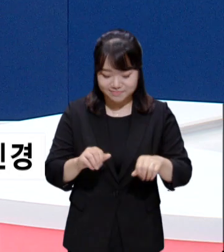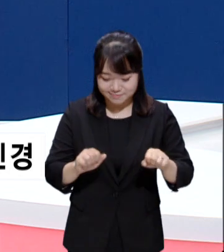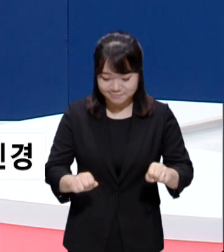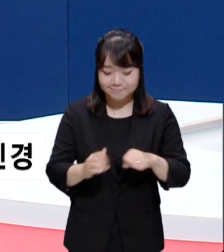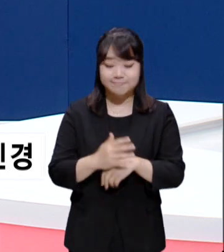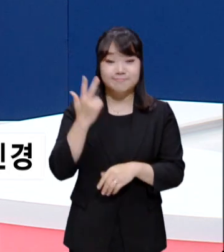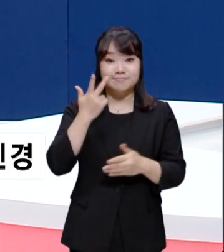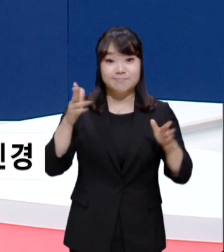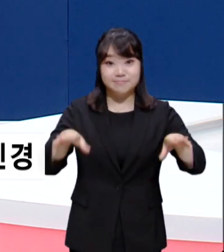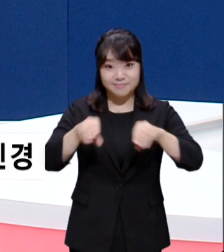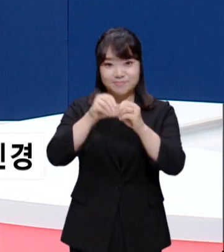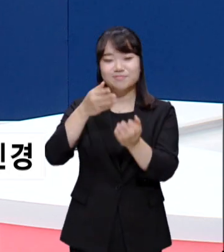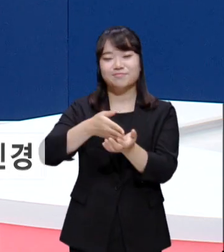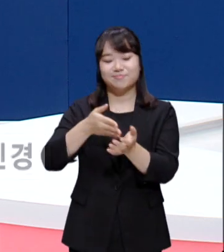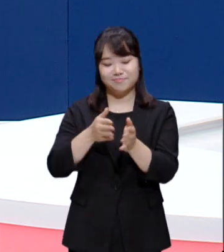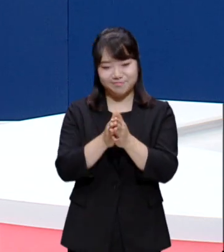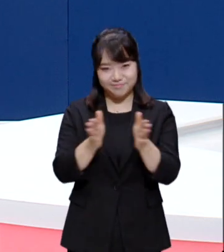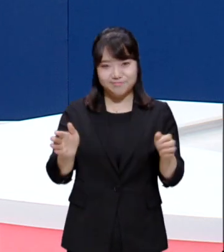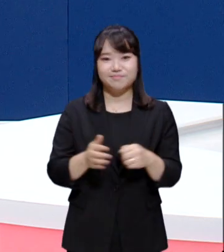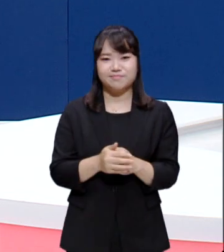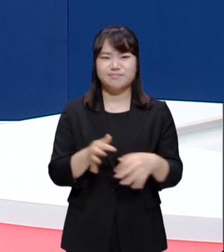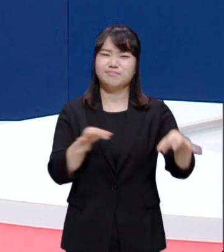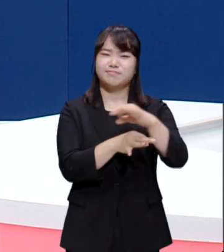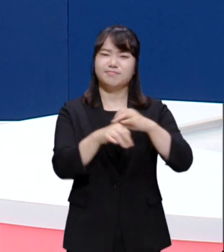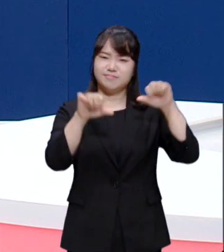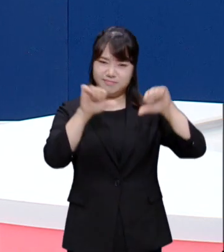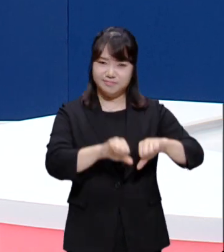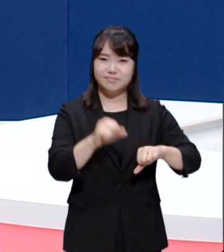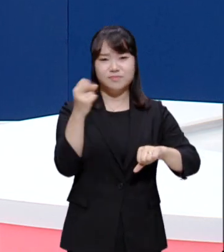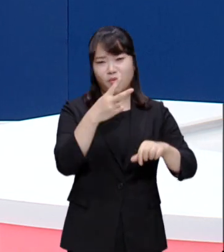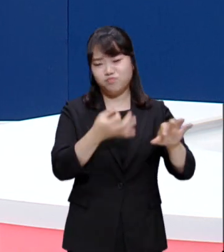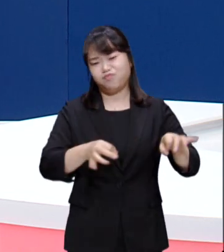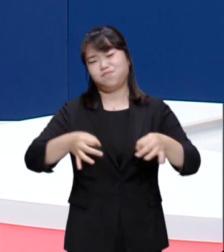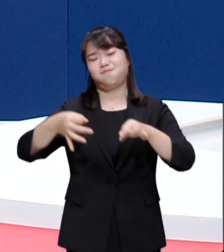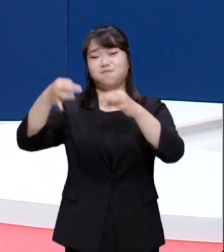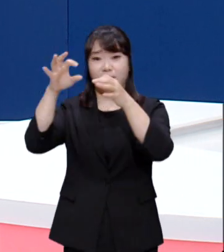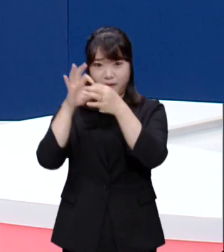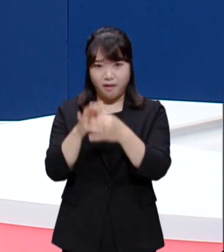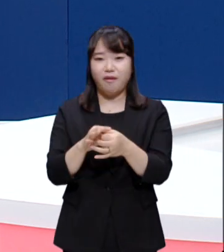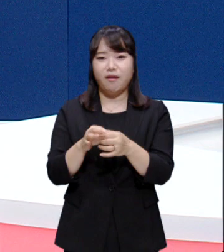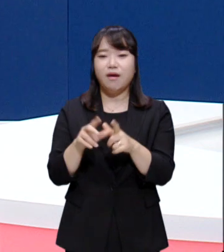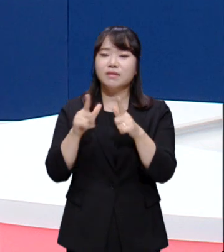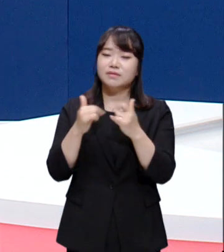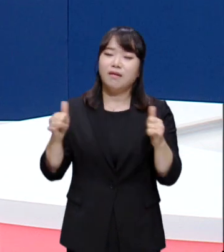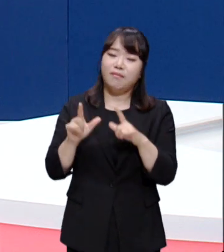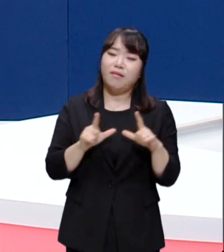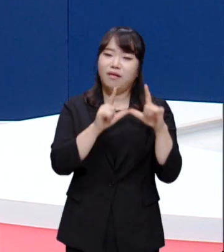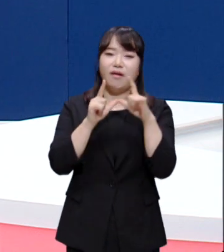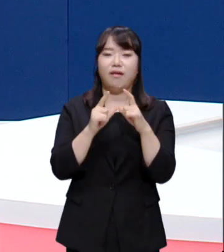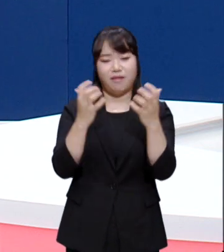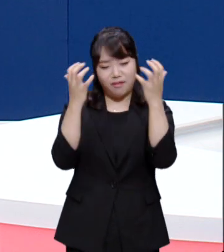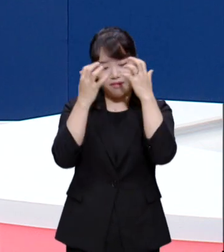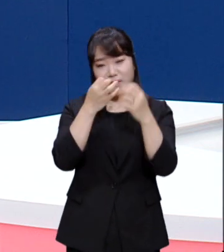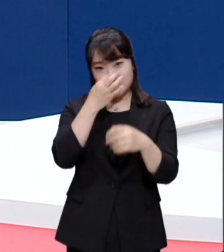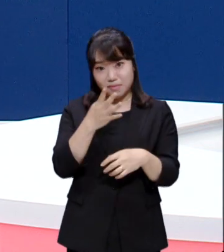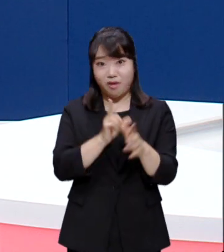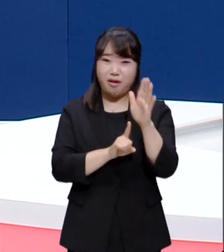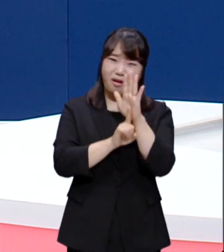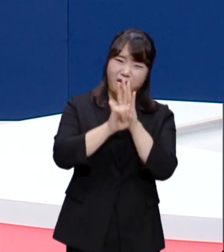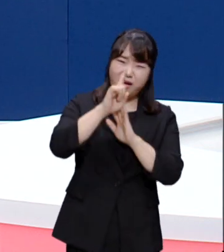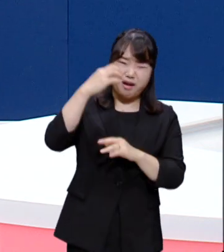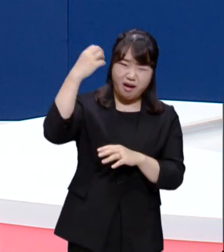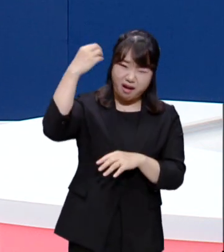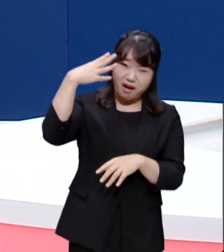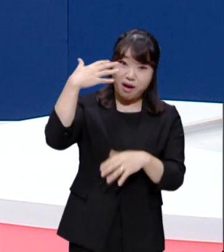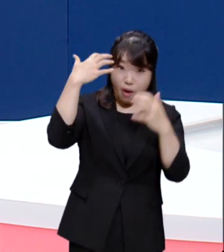안녕하십니까. BTV 주간종합뉴스입니다. 네, 경기 침체의 물가 상승으로 이 서민 경제가 더 어렵습니다. 더운 날씨에 휴가